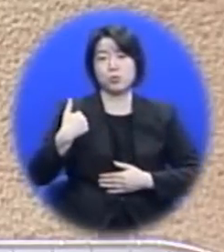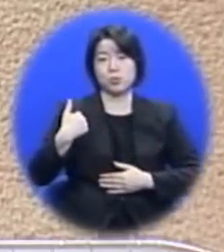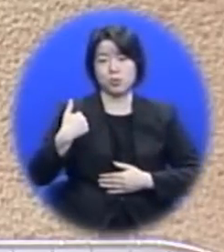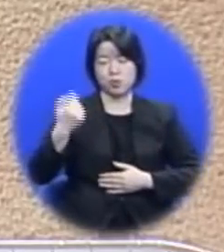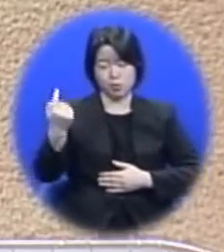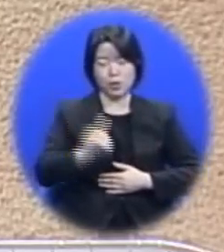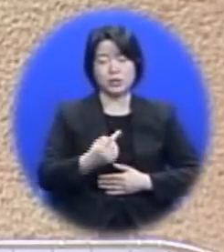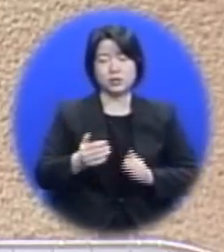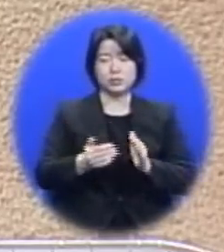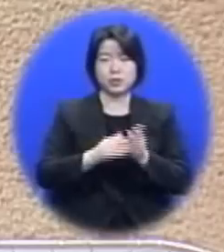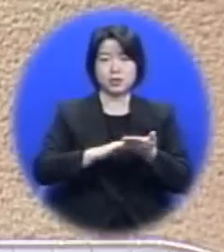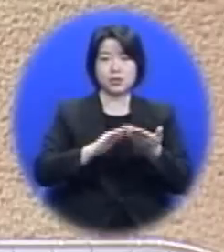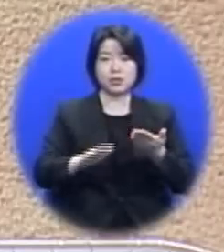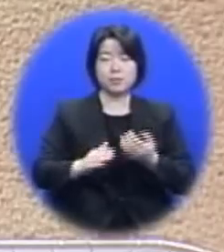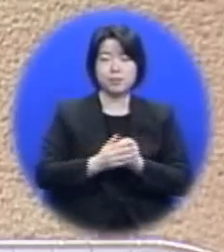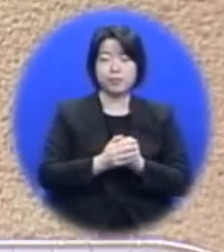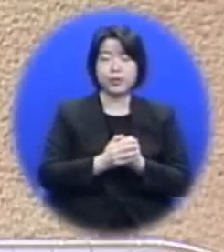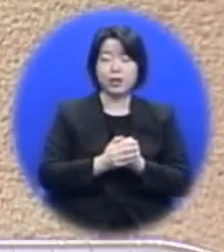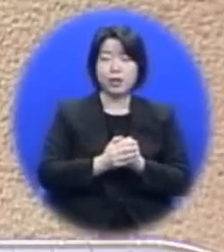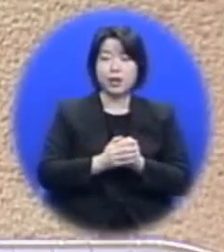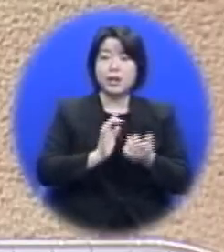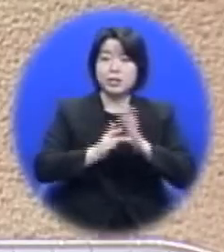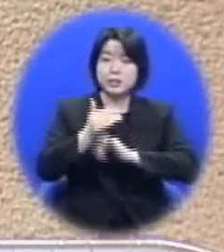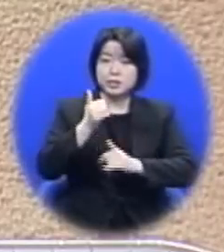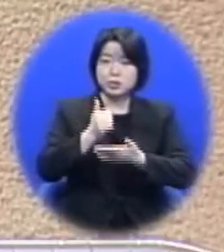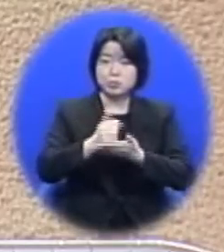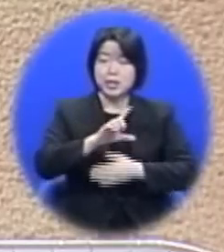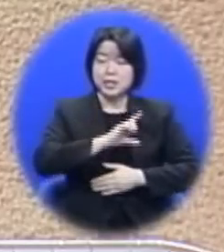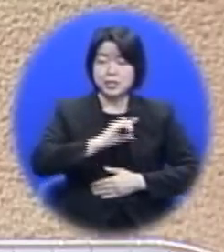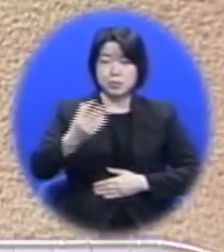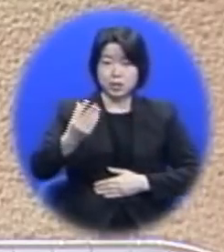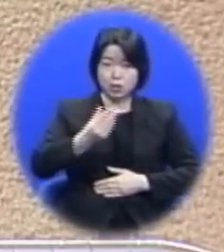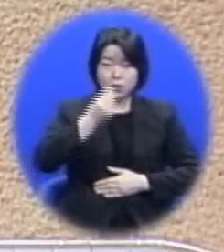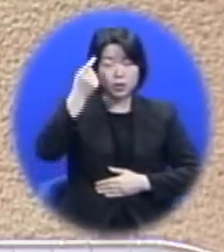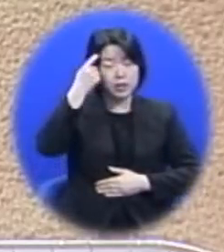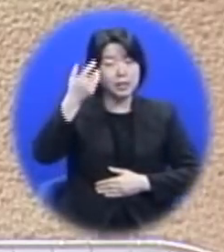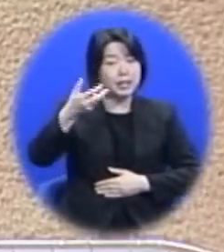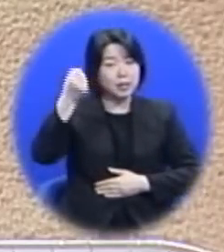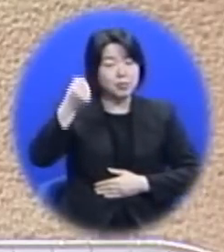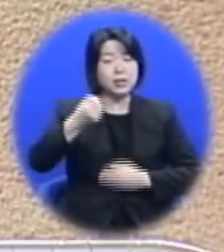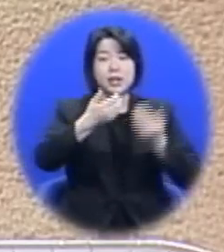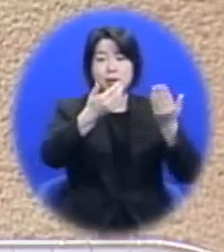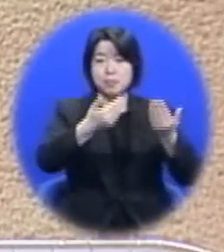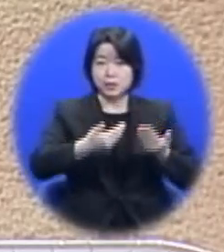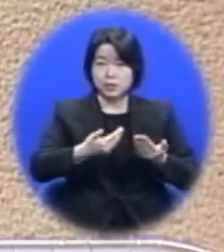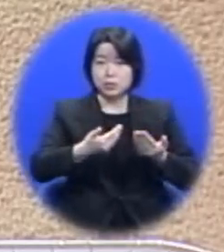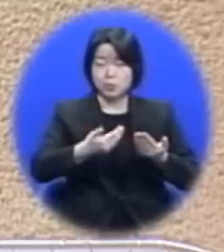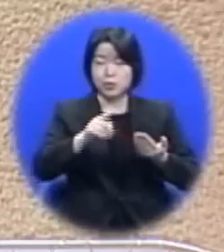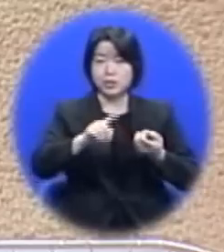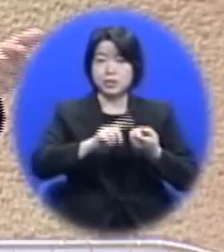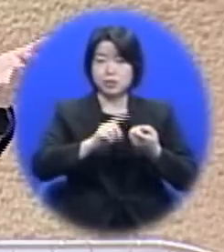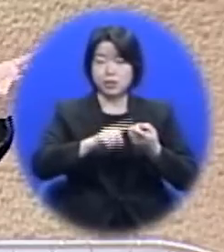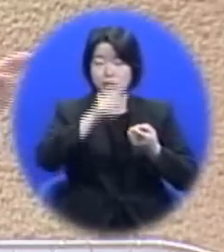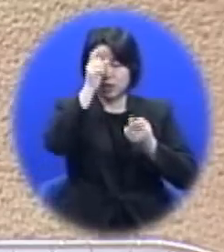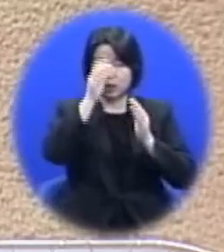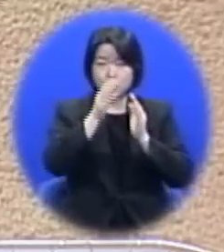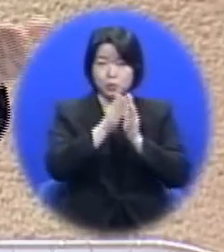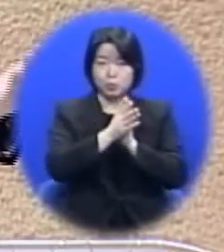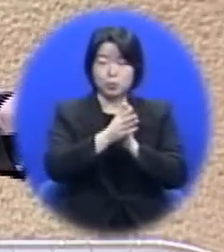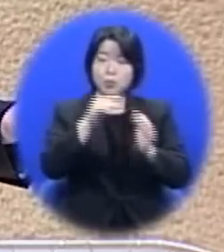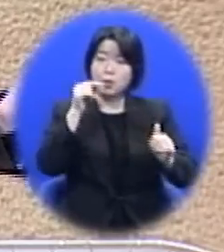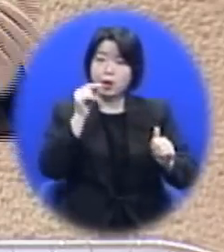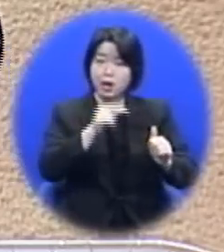사실 예수님께서 이름이 거룩히 여김을 받으시오며 이렇게 기도하라고 하신 것은 아마 지금